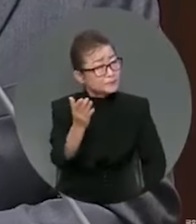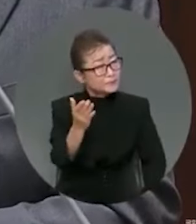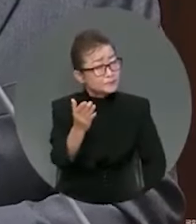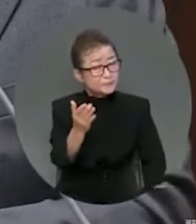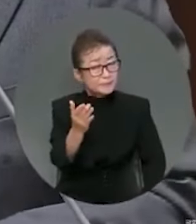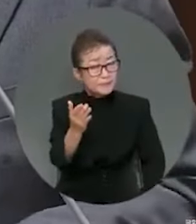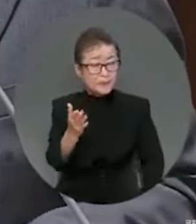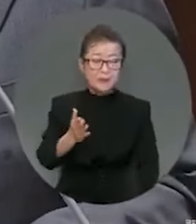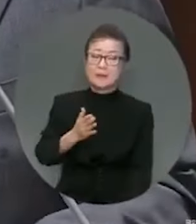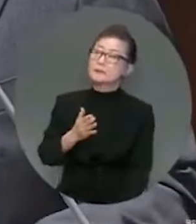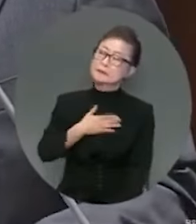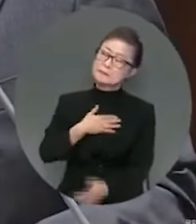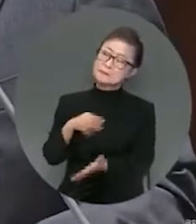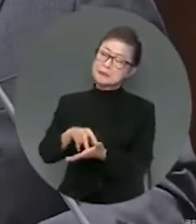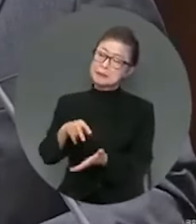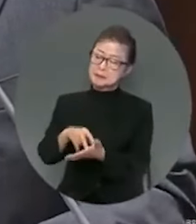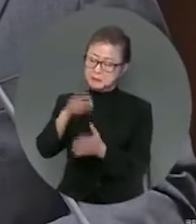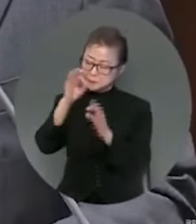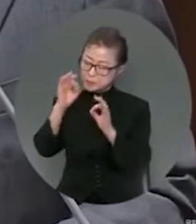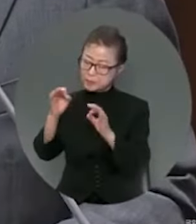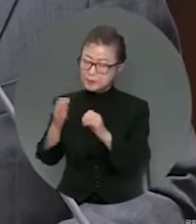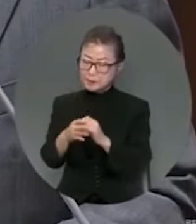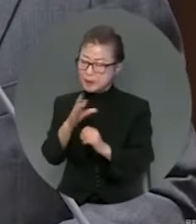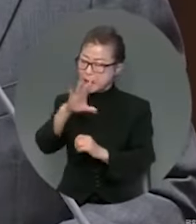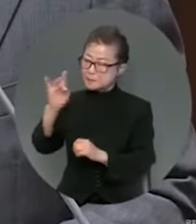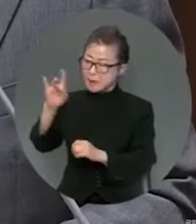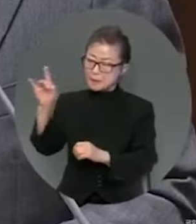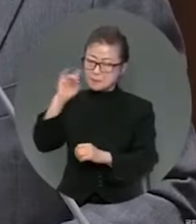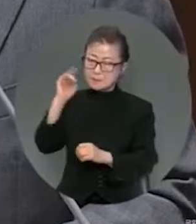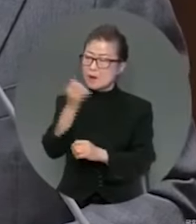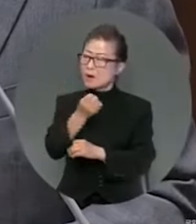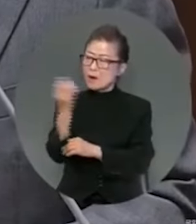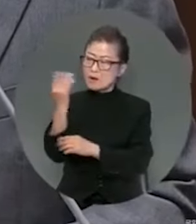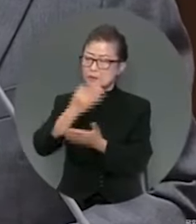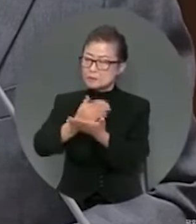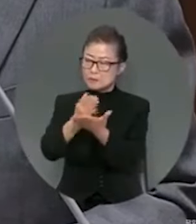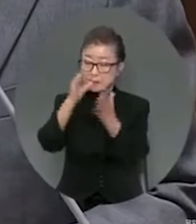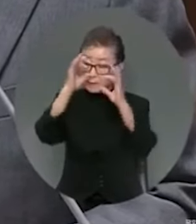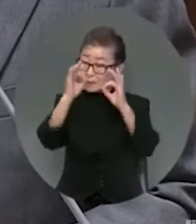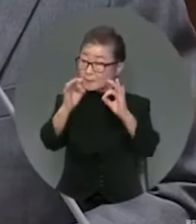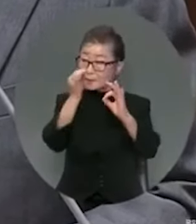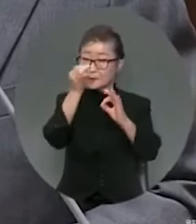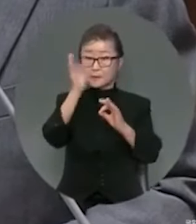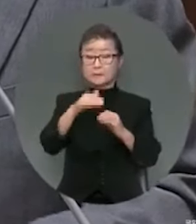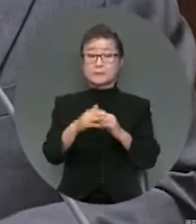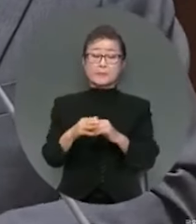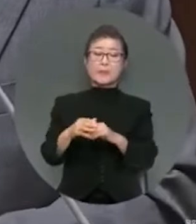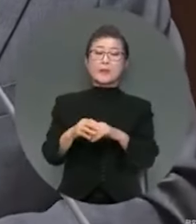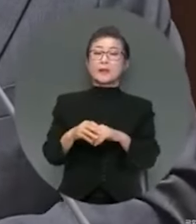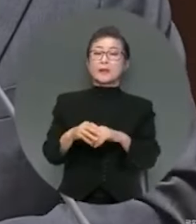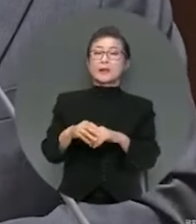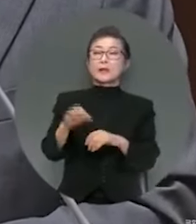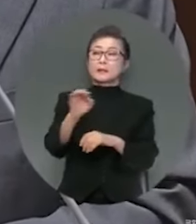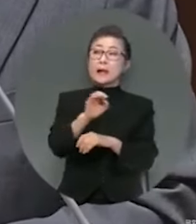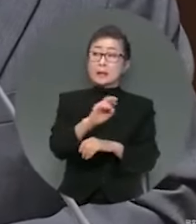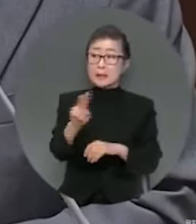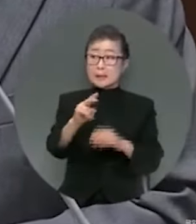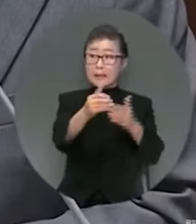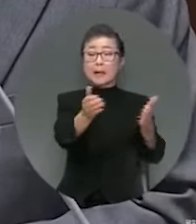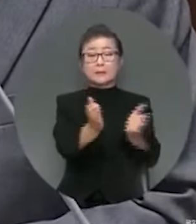저는 언론에서 보도되는 것은 보고 있습니다만, 제가 야당에게 한 번도